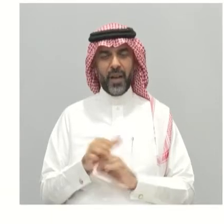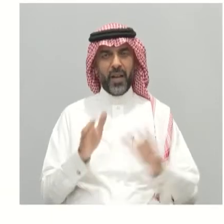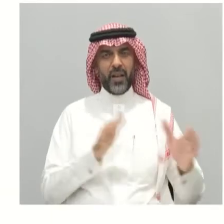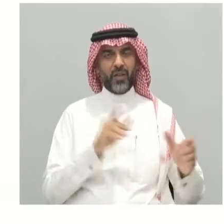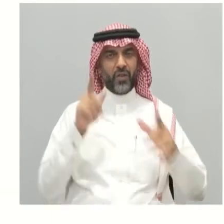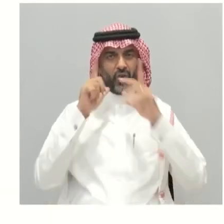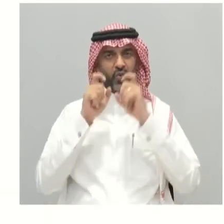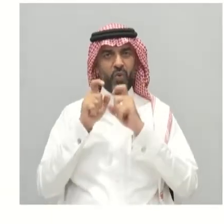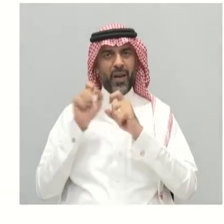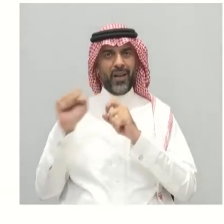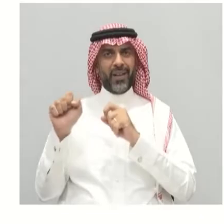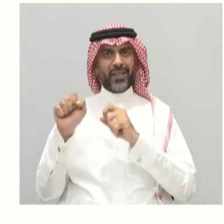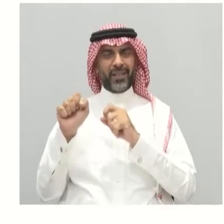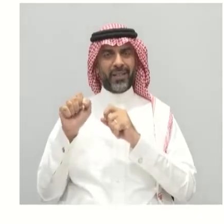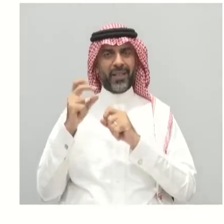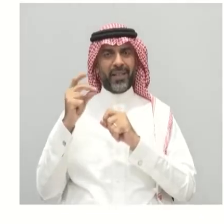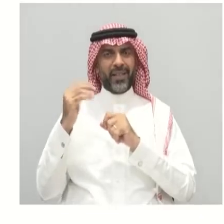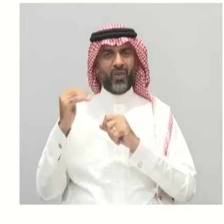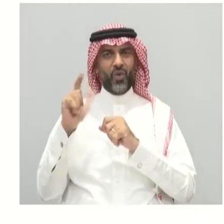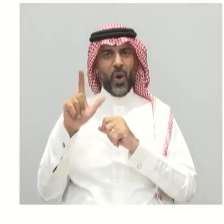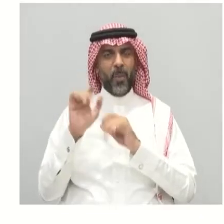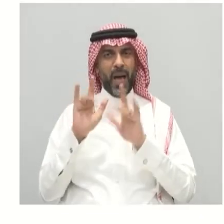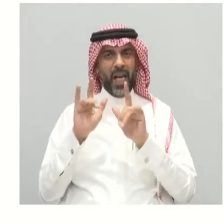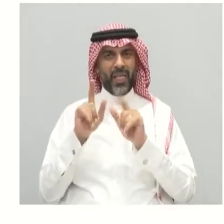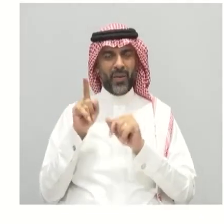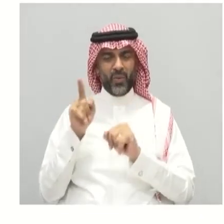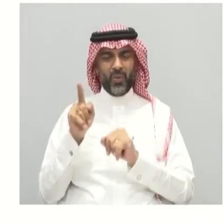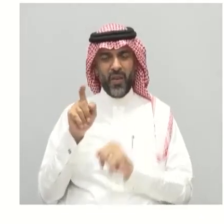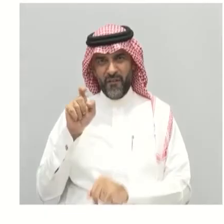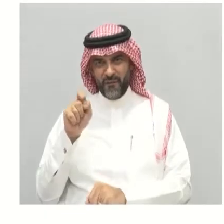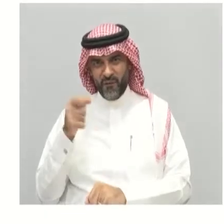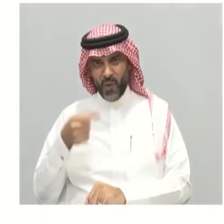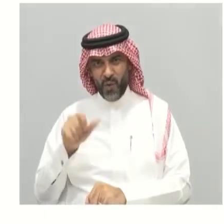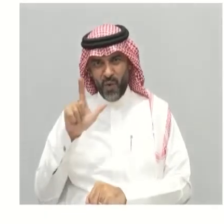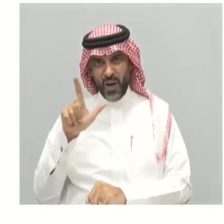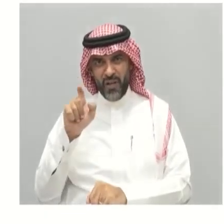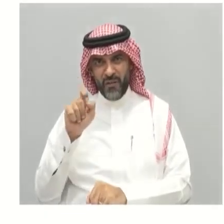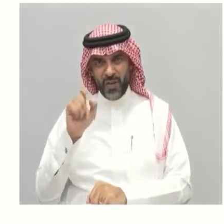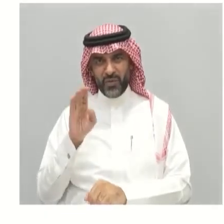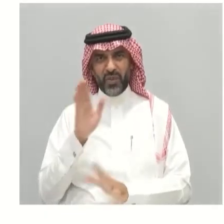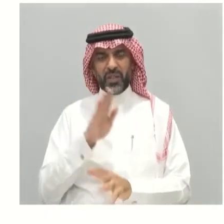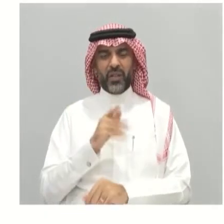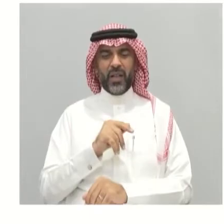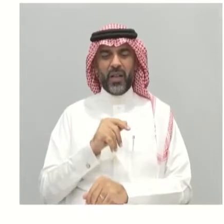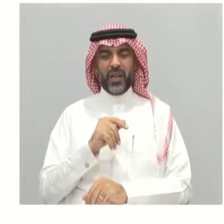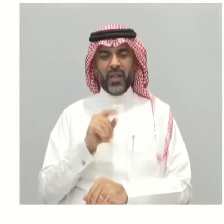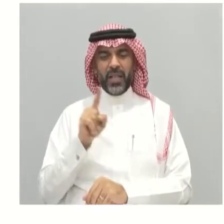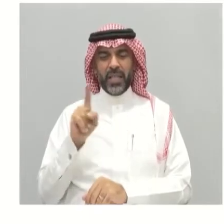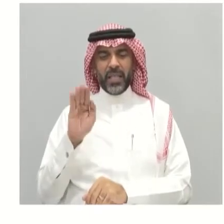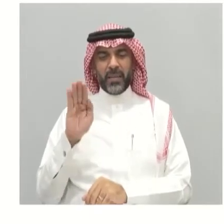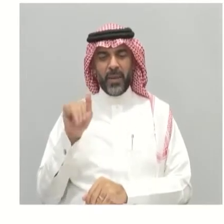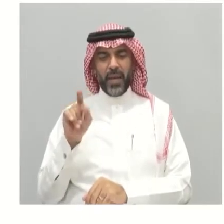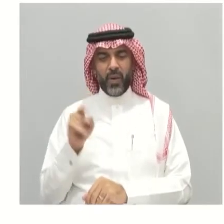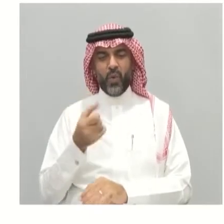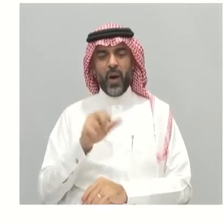هنا صور للطحالب الخضراء الذي تعرفنا عليها قبل قليل هنا لدينا الدسميد وايضا